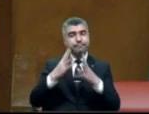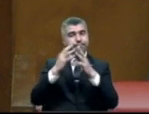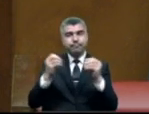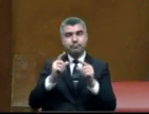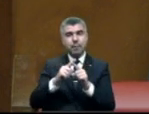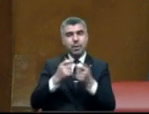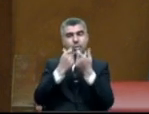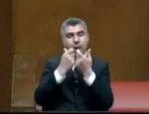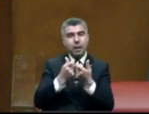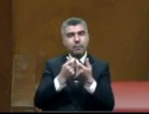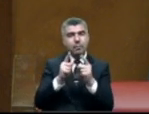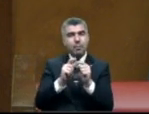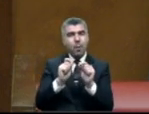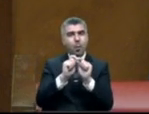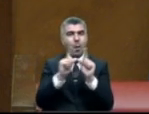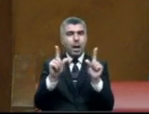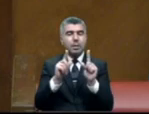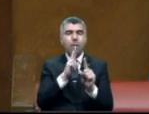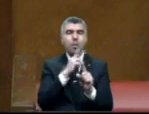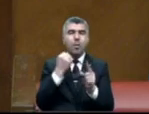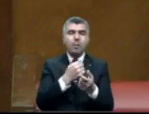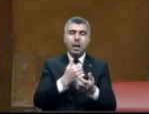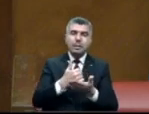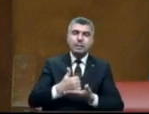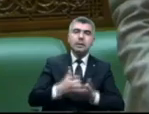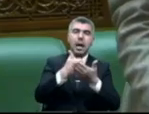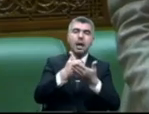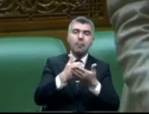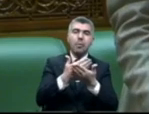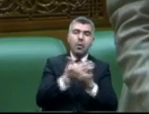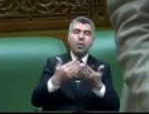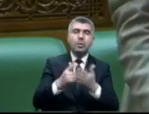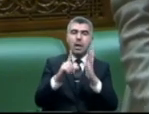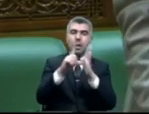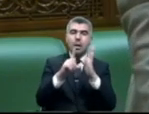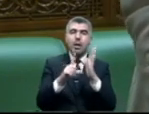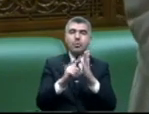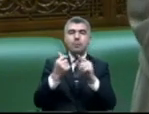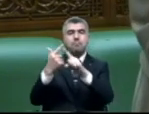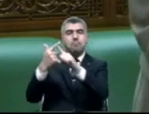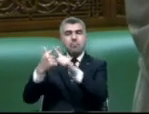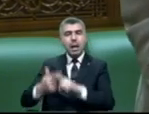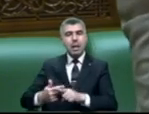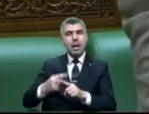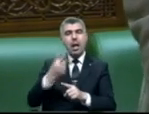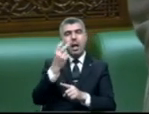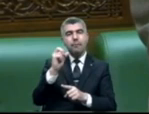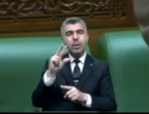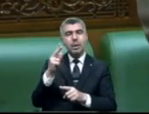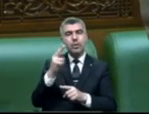رؤية حكومية بإجراءات عملية لدعم الفلاح والكساب في قانون المالية لسنة